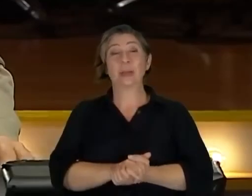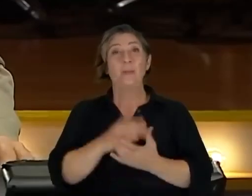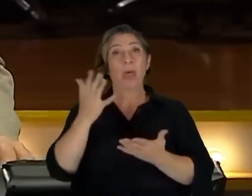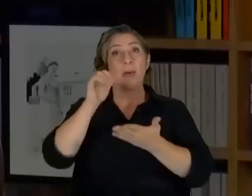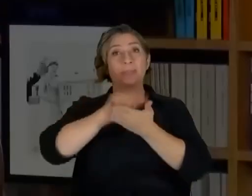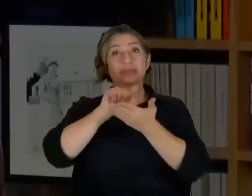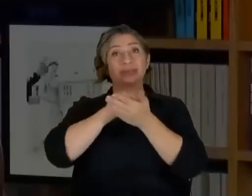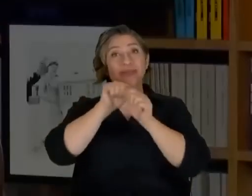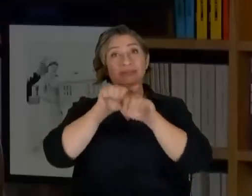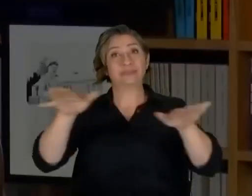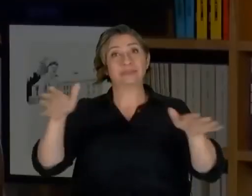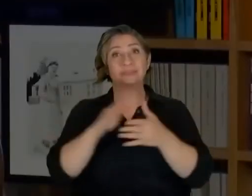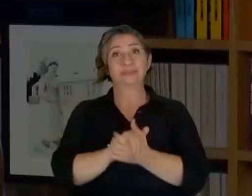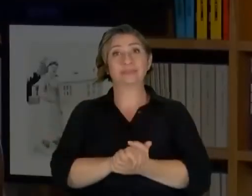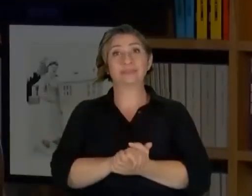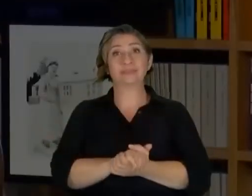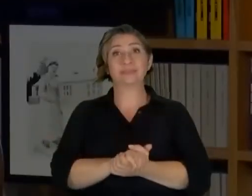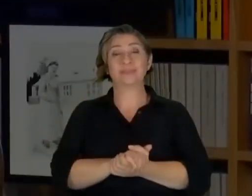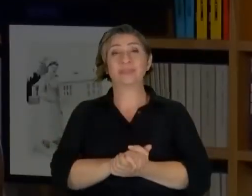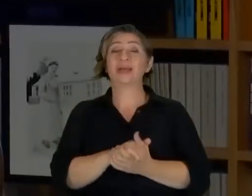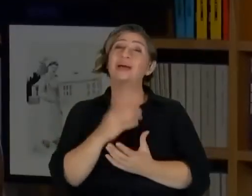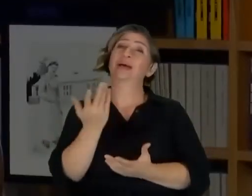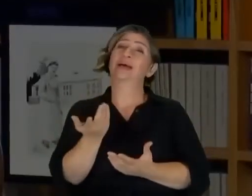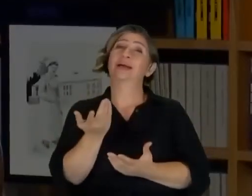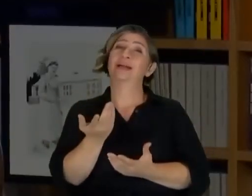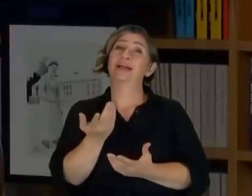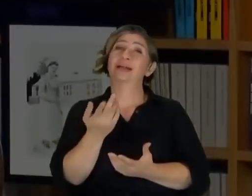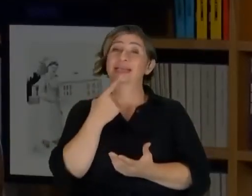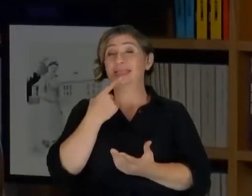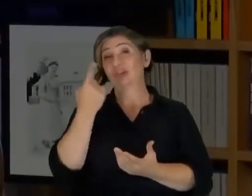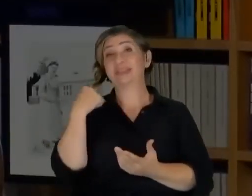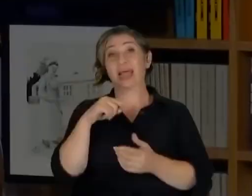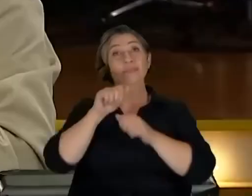Bayağı bir basında yer aldı esasında bunlar. Aman şekerim.